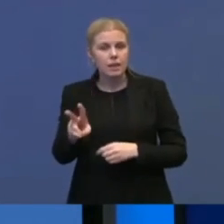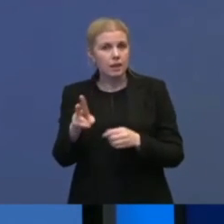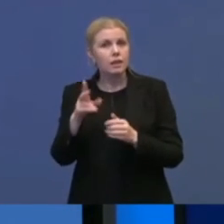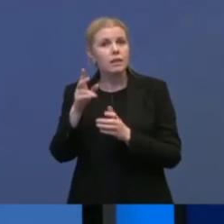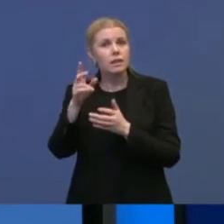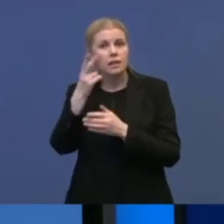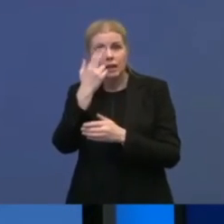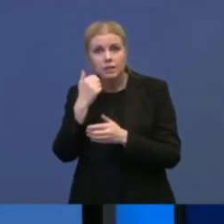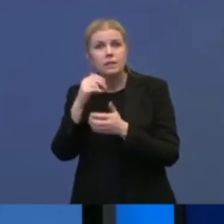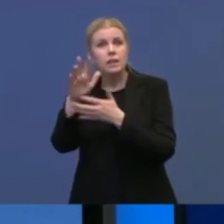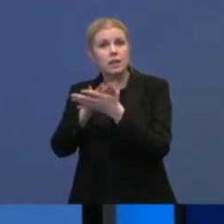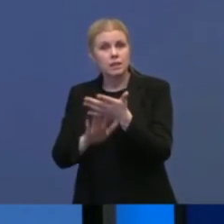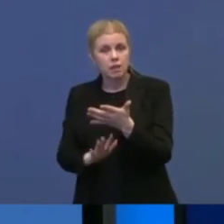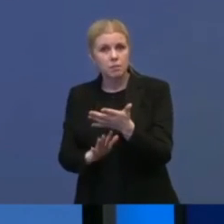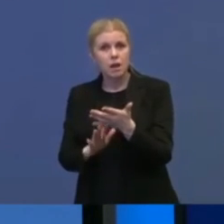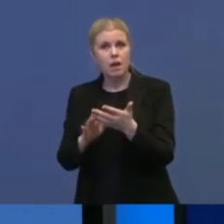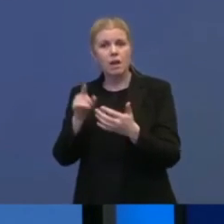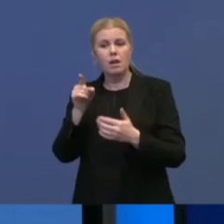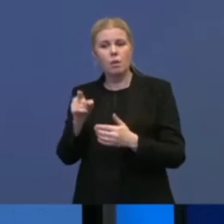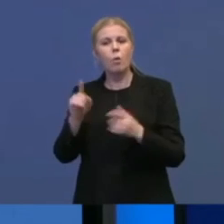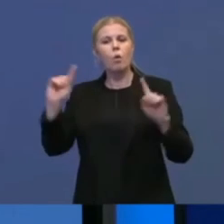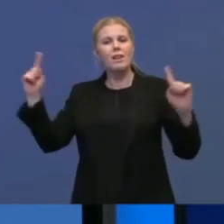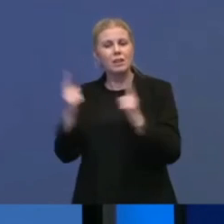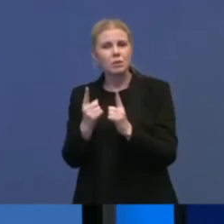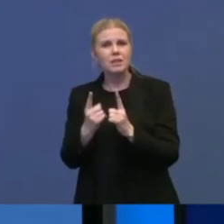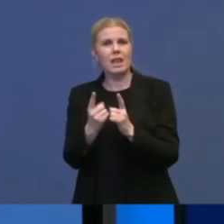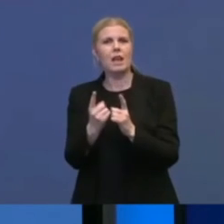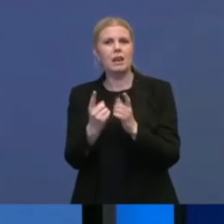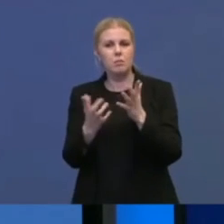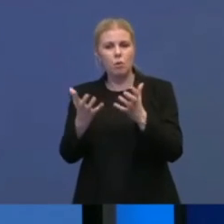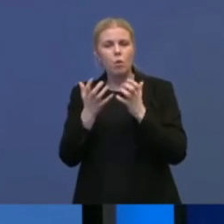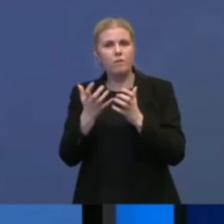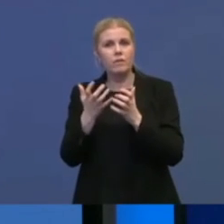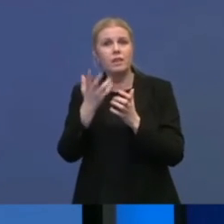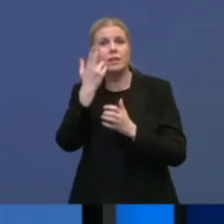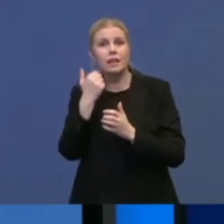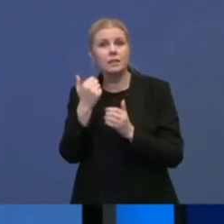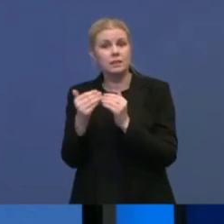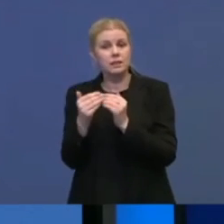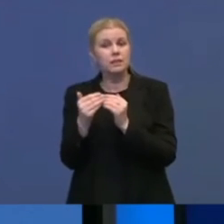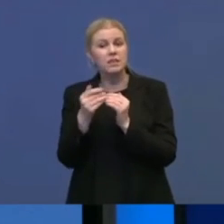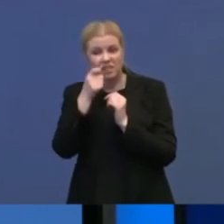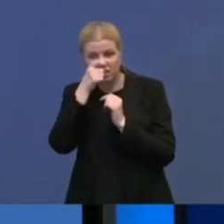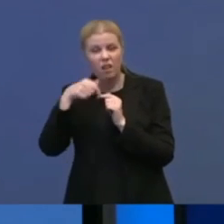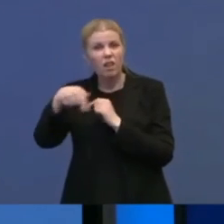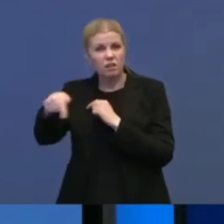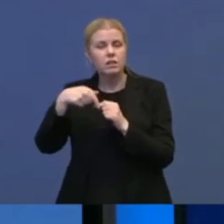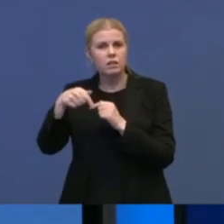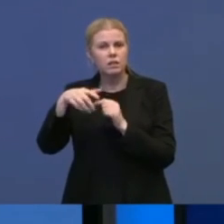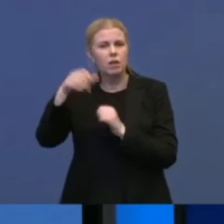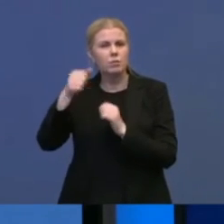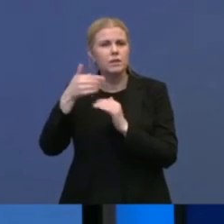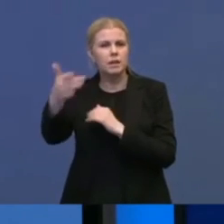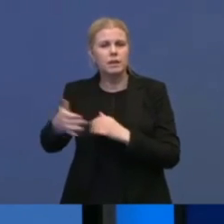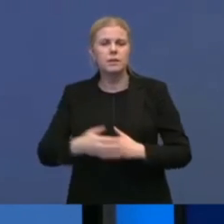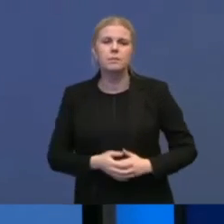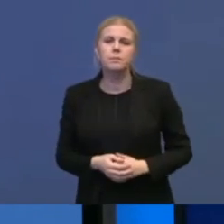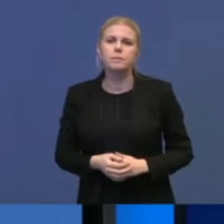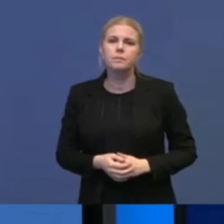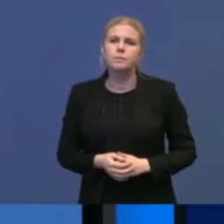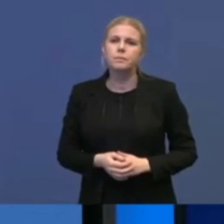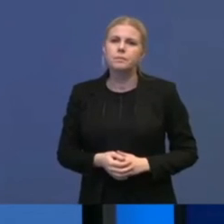isparisiada, waxay ubbadanta hayin isbeddellu uusubi ku imaan doonaan qaababka isparisiada, oo waktu loo yara in doona baaheda